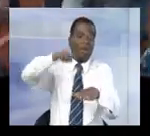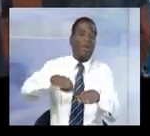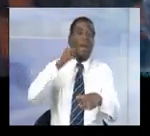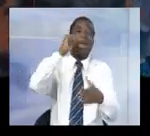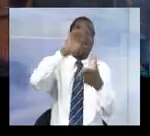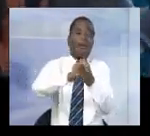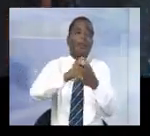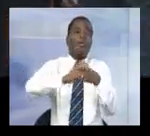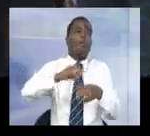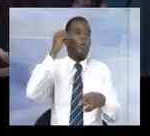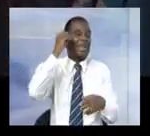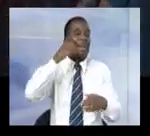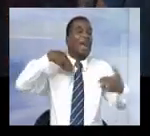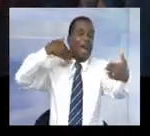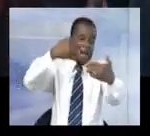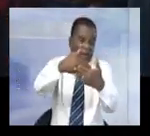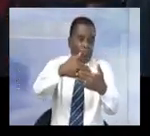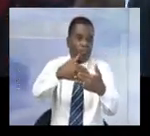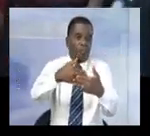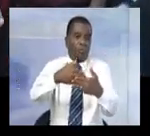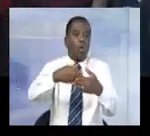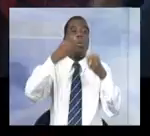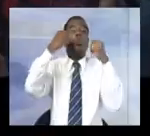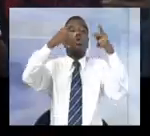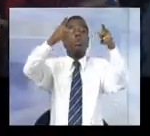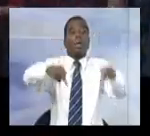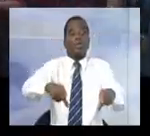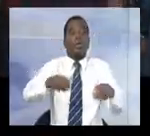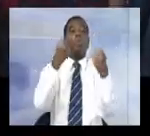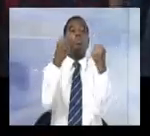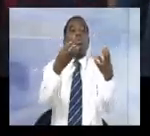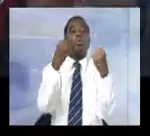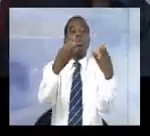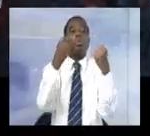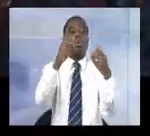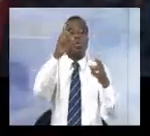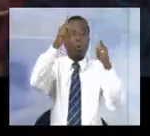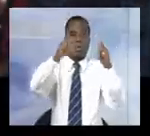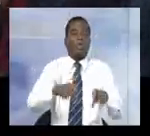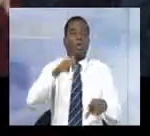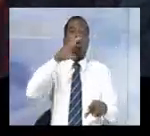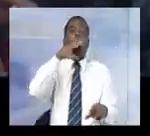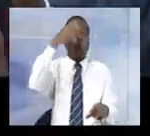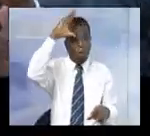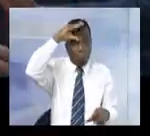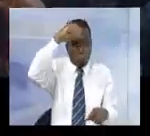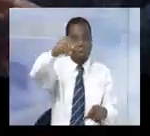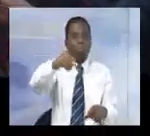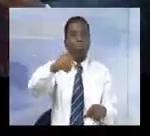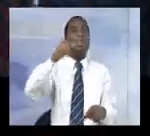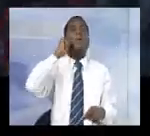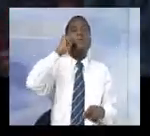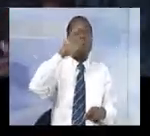Autorité administrative, élus, autorité coutumière, cadres, hommes, femmes, ils étaient là tous